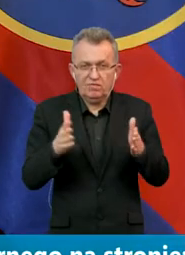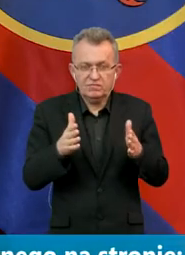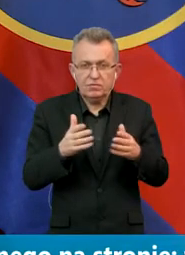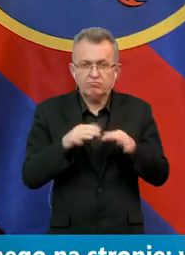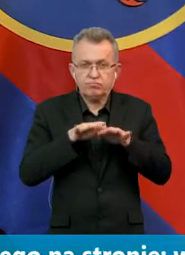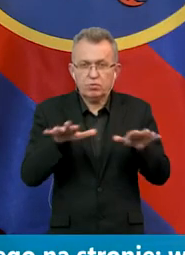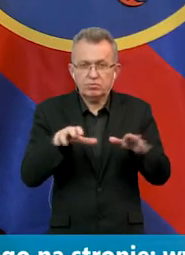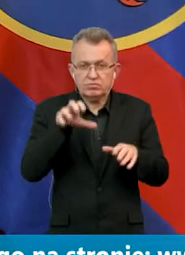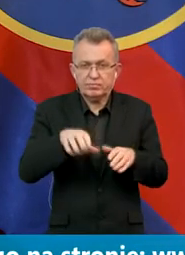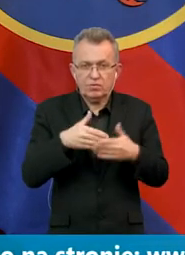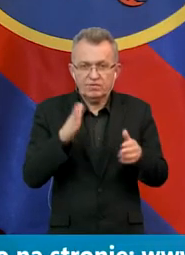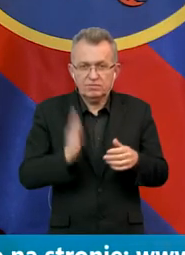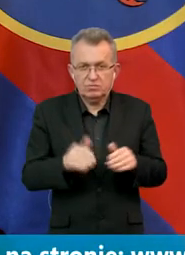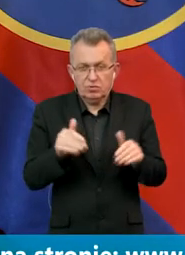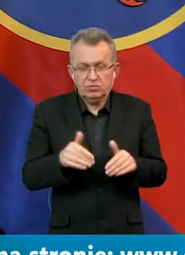punkt szczepień.